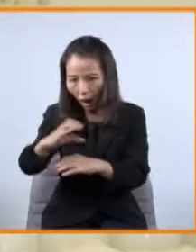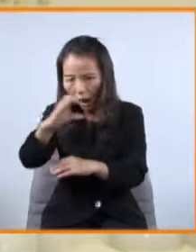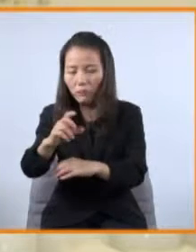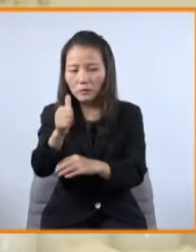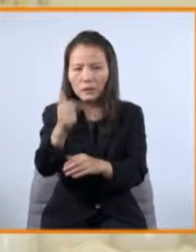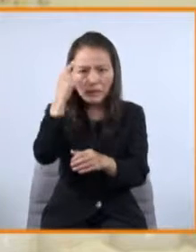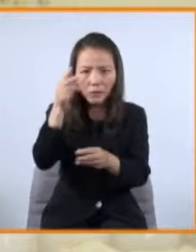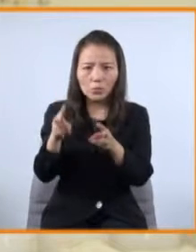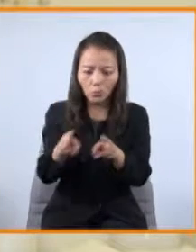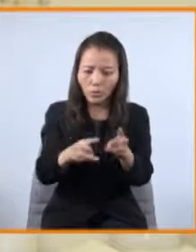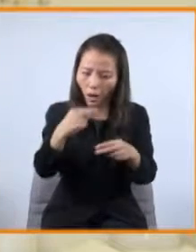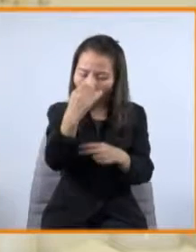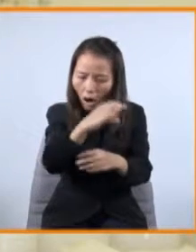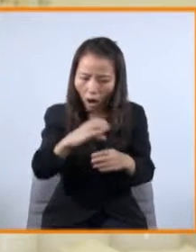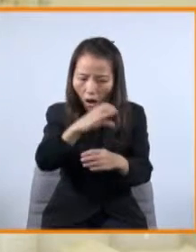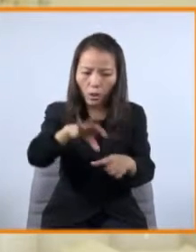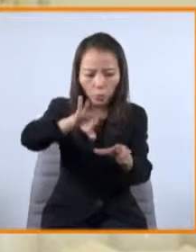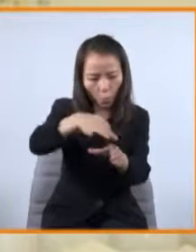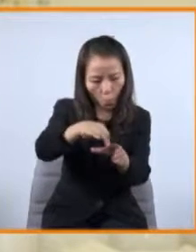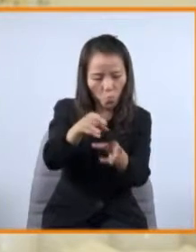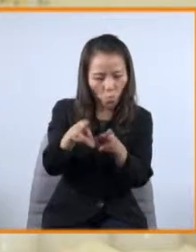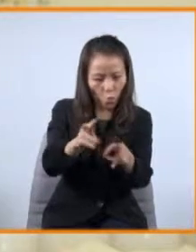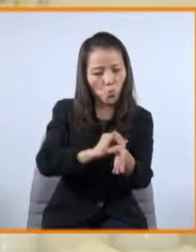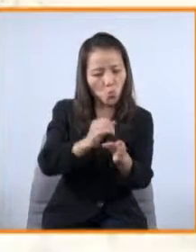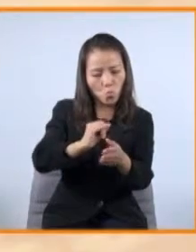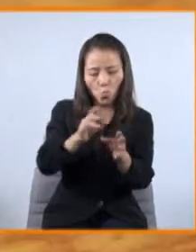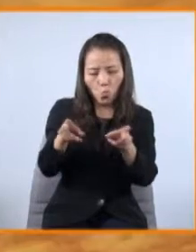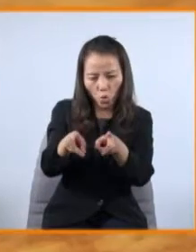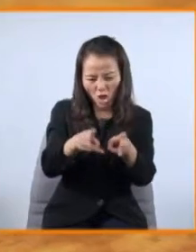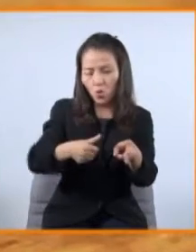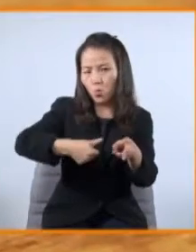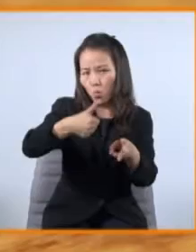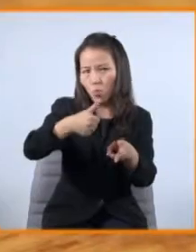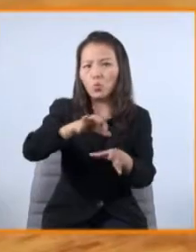าวิธีชงชาที่ดีที่สุดให้ดีที่สุดครับ